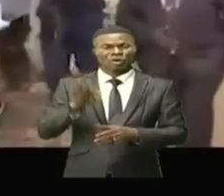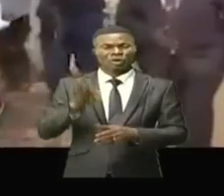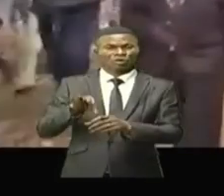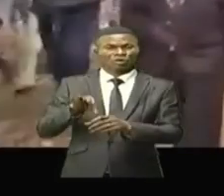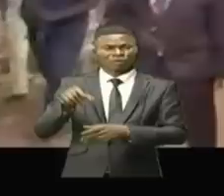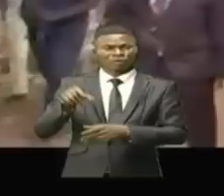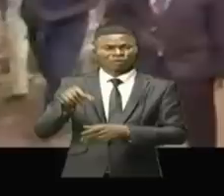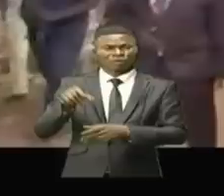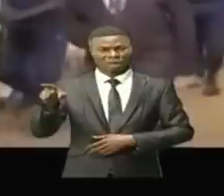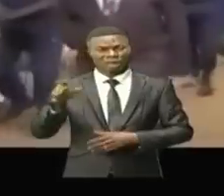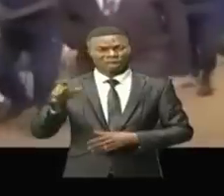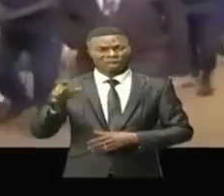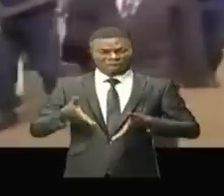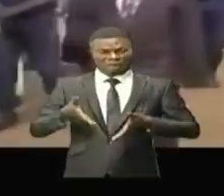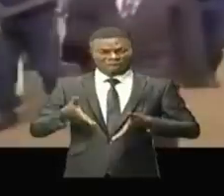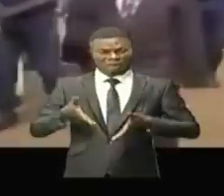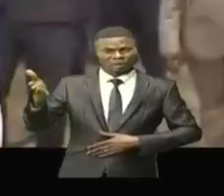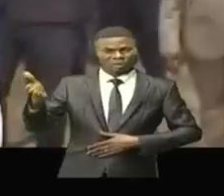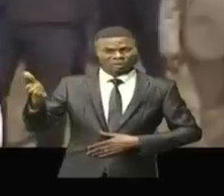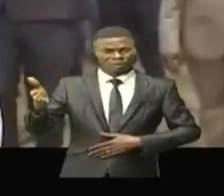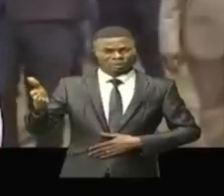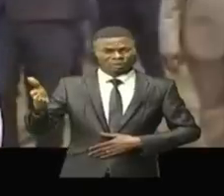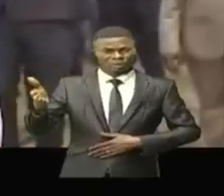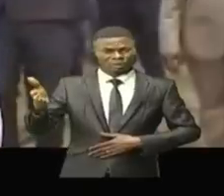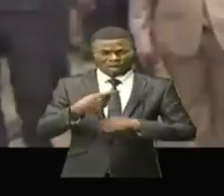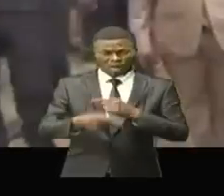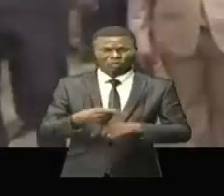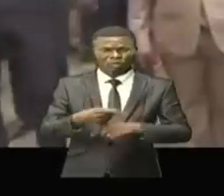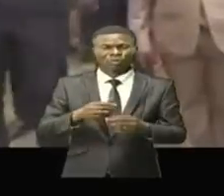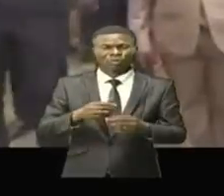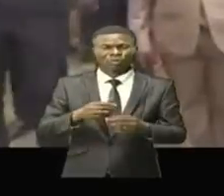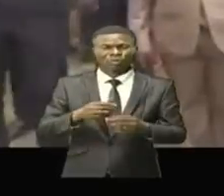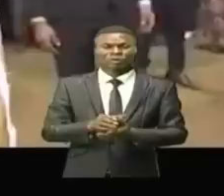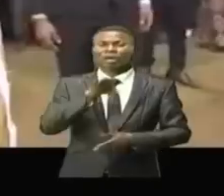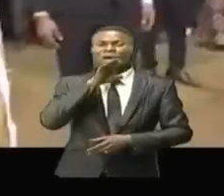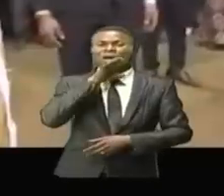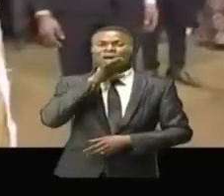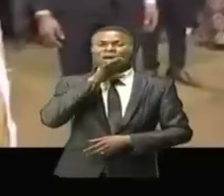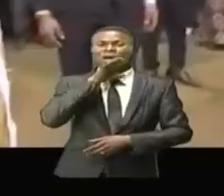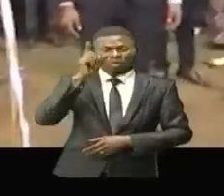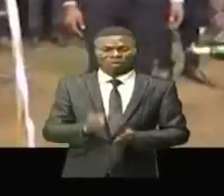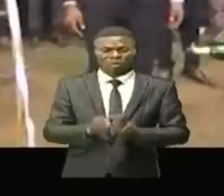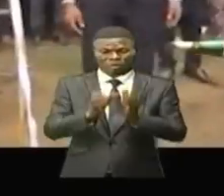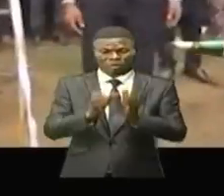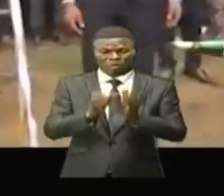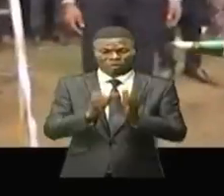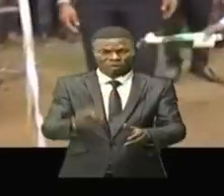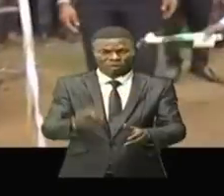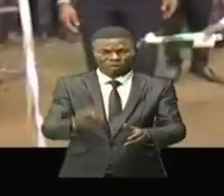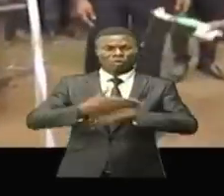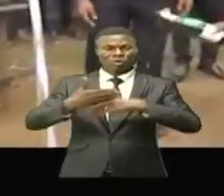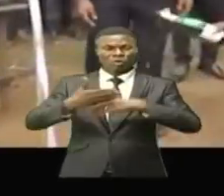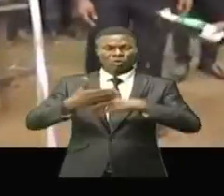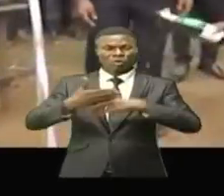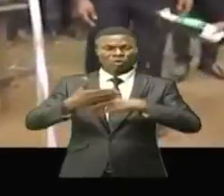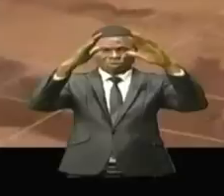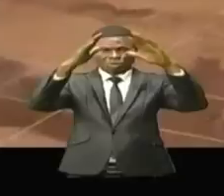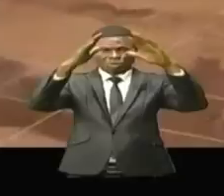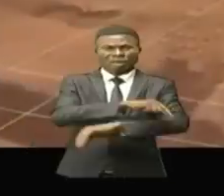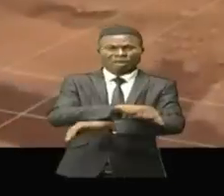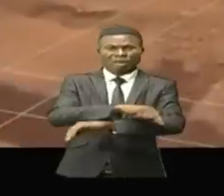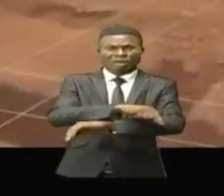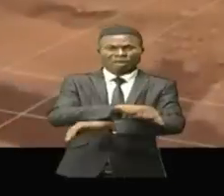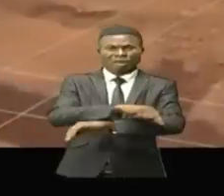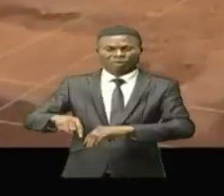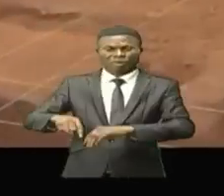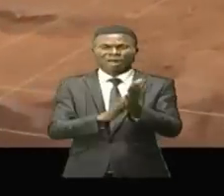John Kabeya Shikai, a procédé à la pose de la première pierre pour la construction du bâtiment administratif de